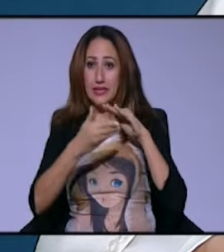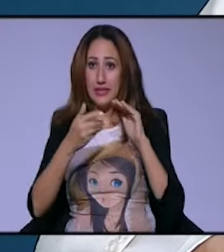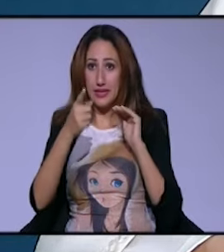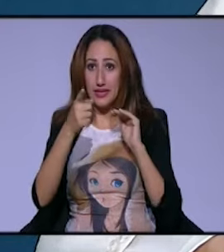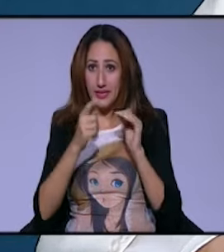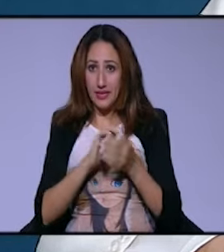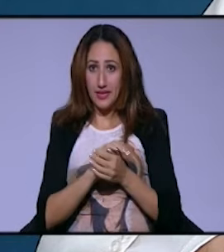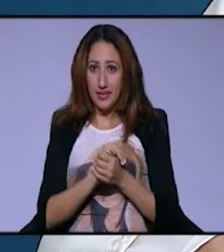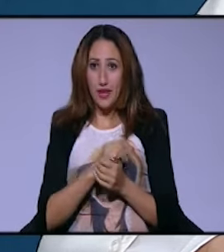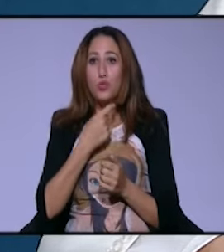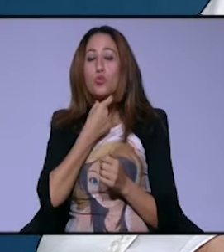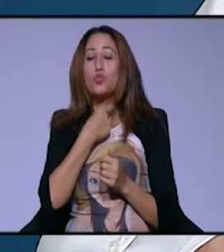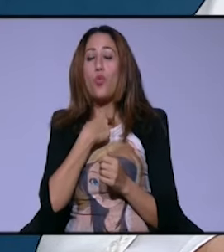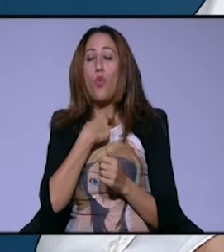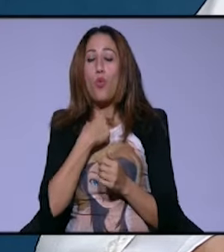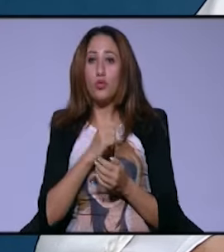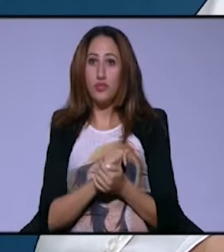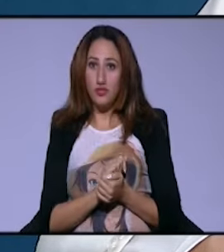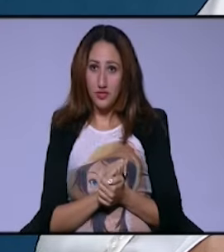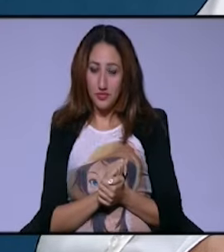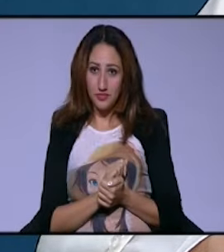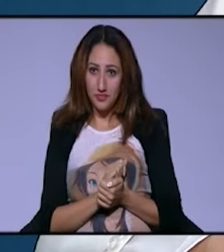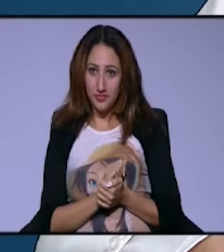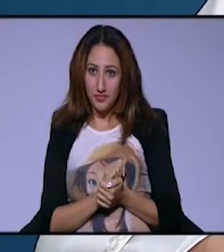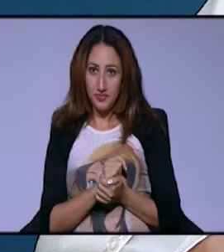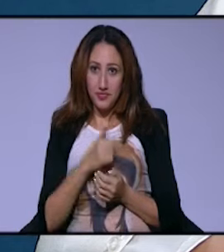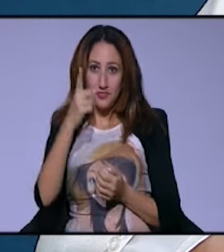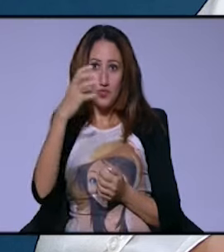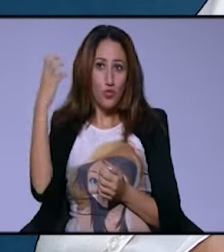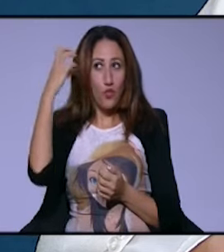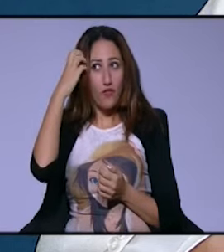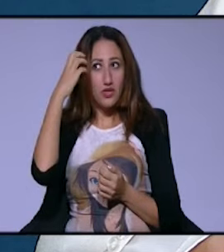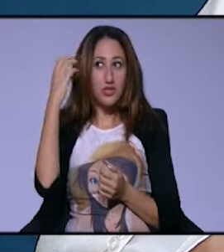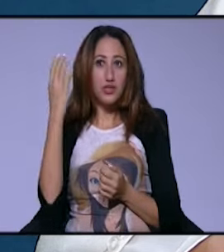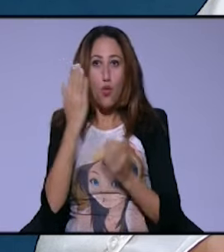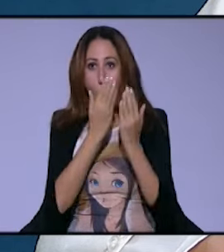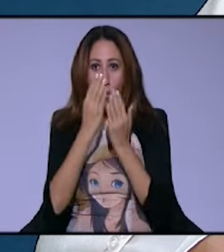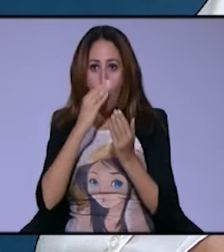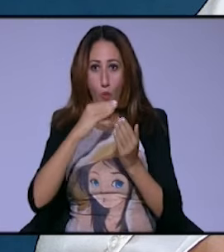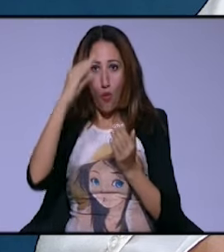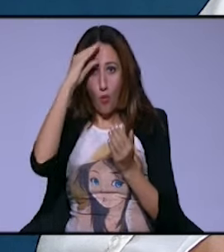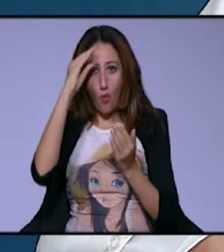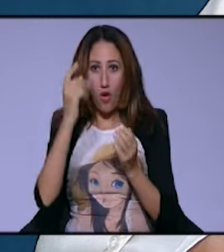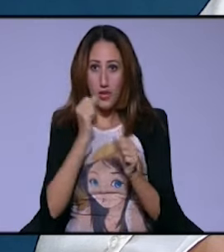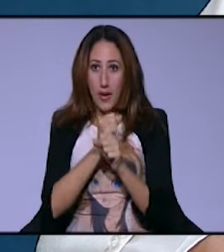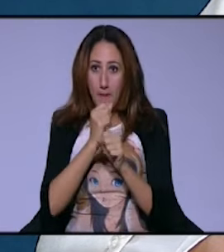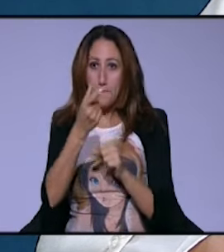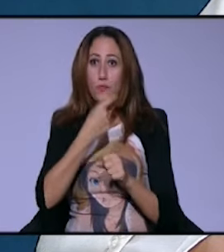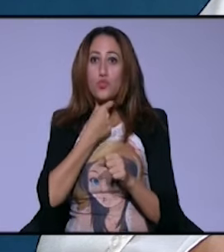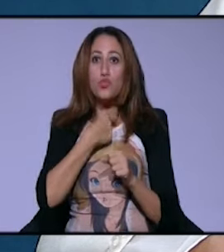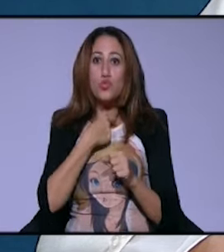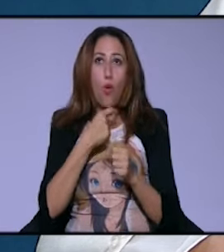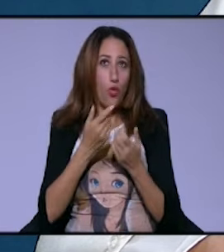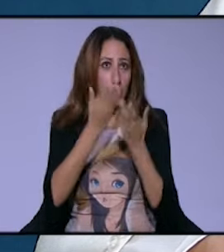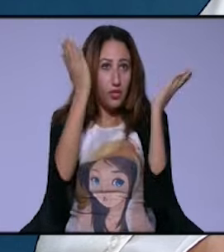الوالد قال لي أنا بحفظك القرآن وبعلمك القرآن عشان تتدبري وتعملي بيه، عشان خاطر صوتك